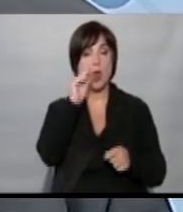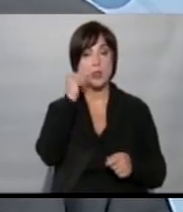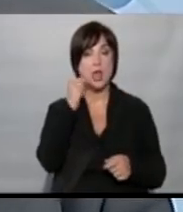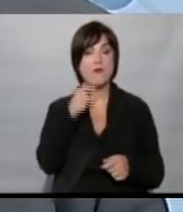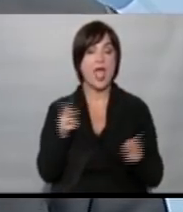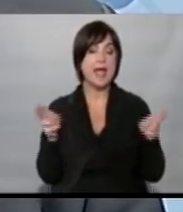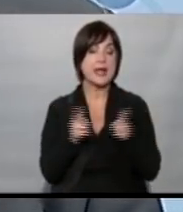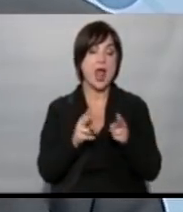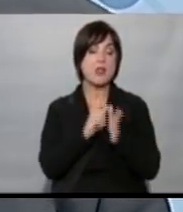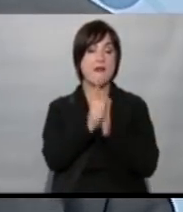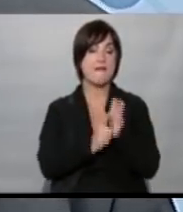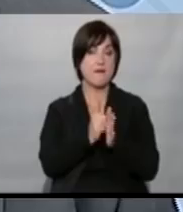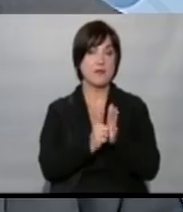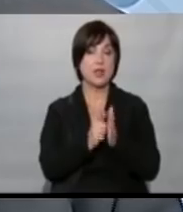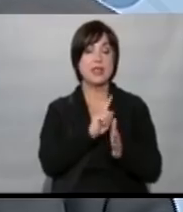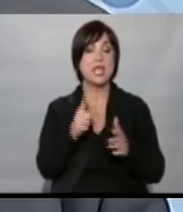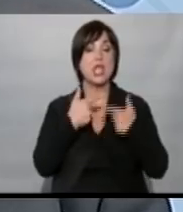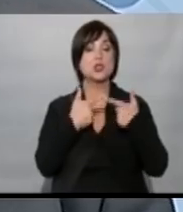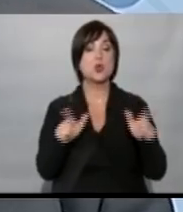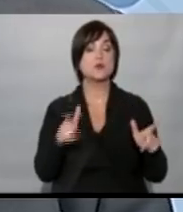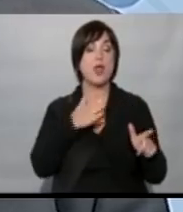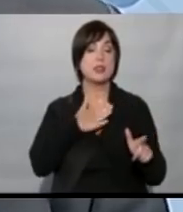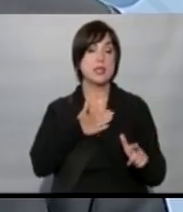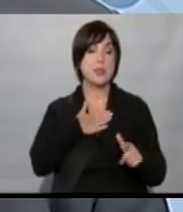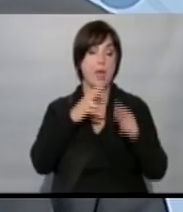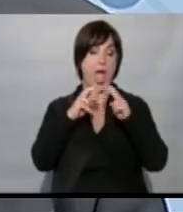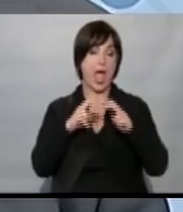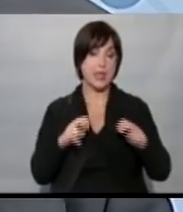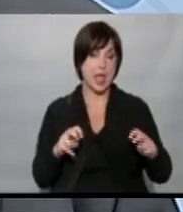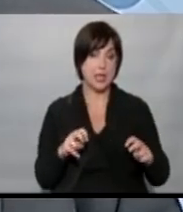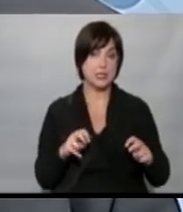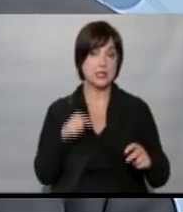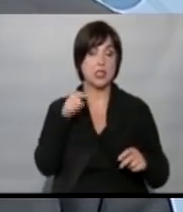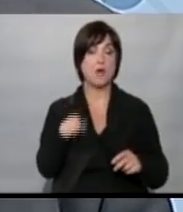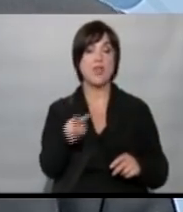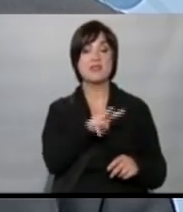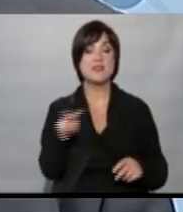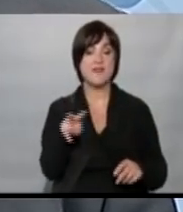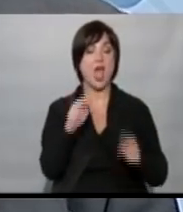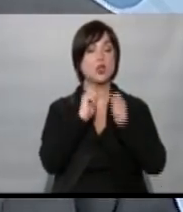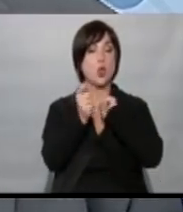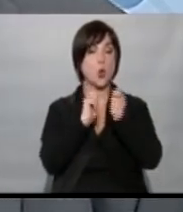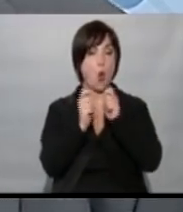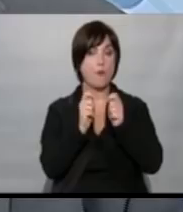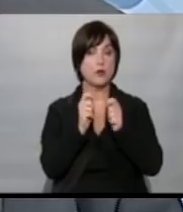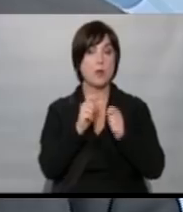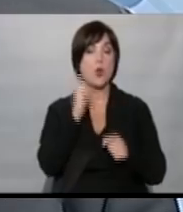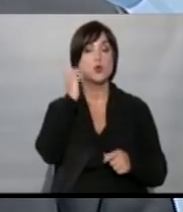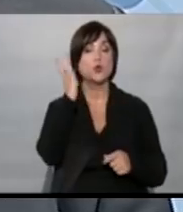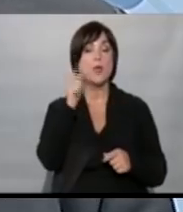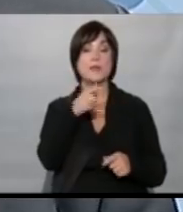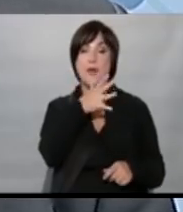во еден краток период не дозволија ние да имаме анализа на тие два договори по судбината